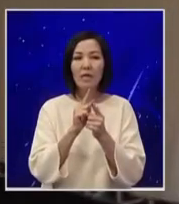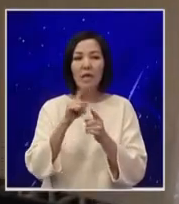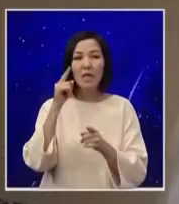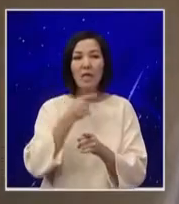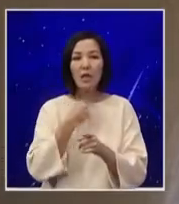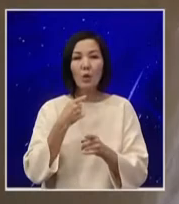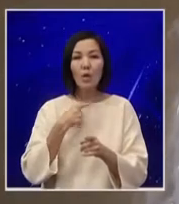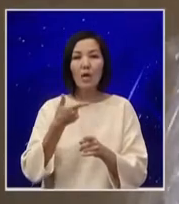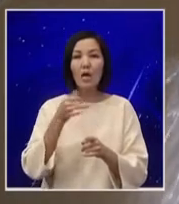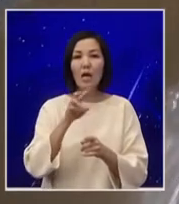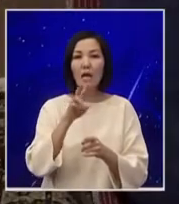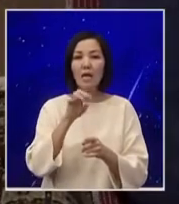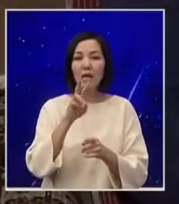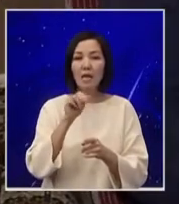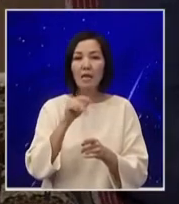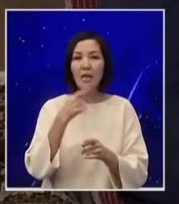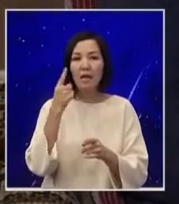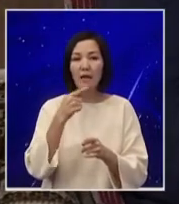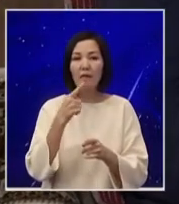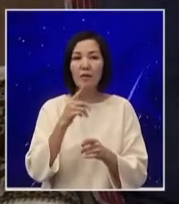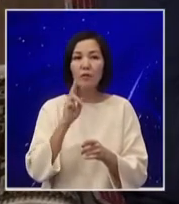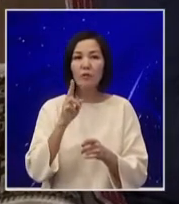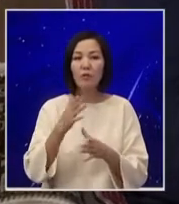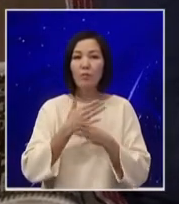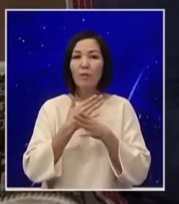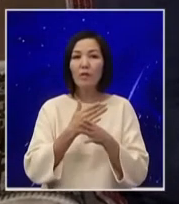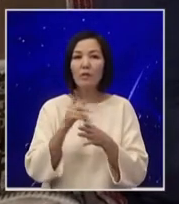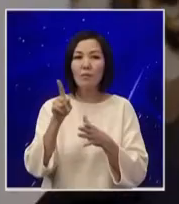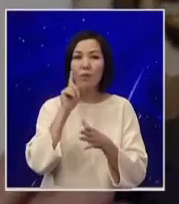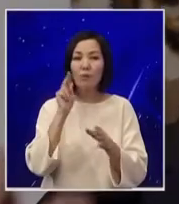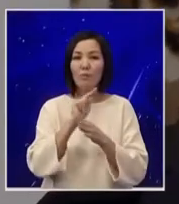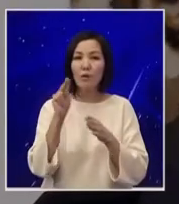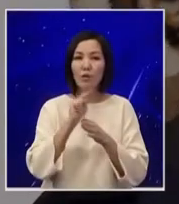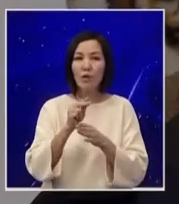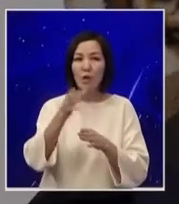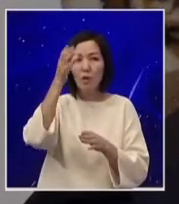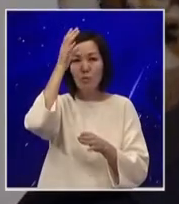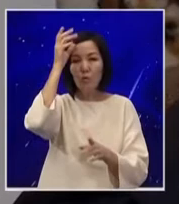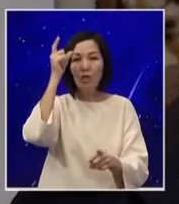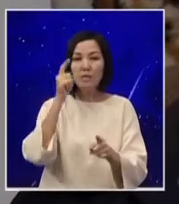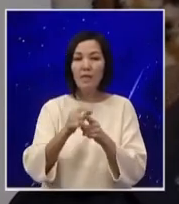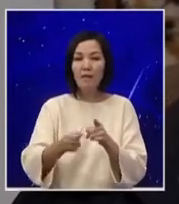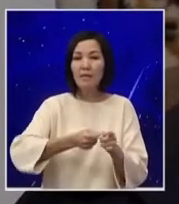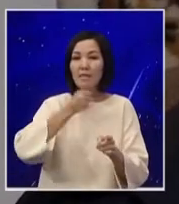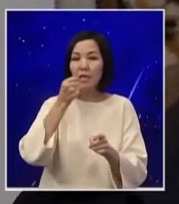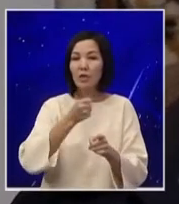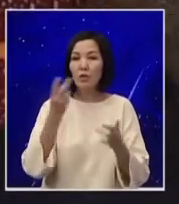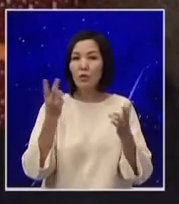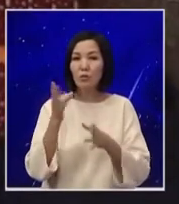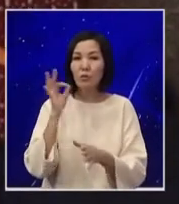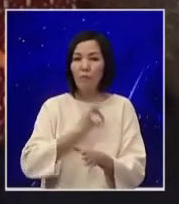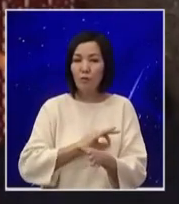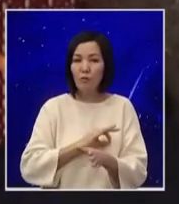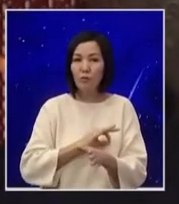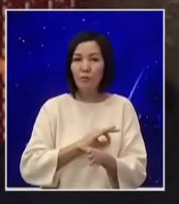курганка галина петуш он к как говорит о на кто-то должен получать молодых ведь мудрые слова старших никогда вреда никому не приносили